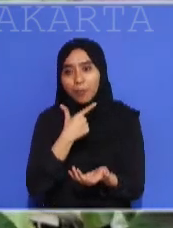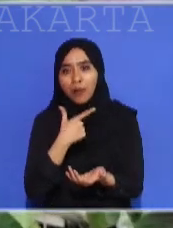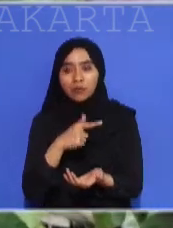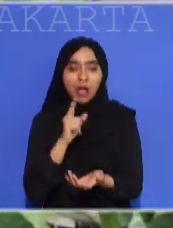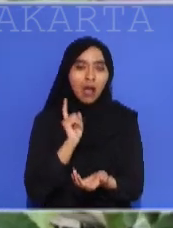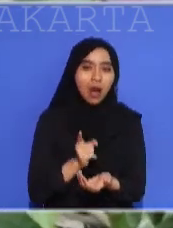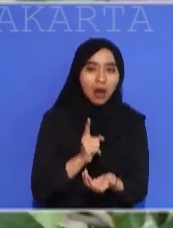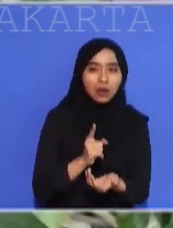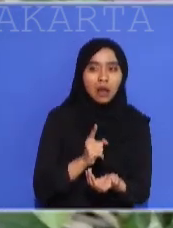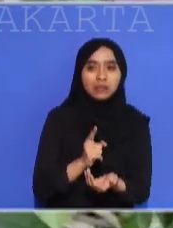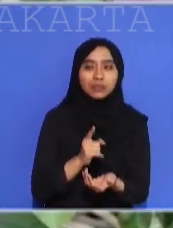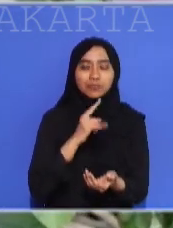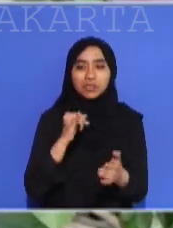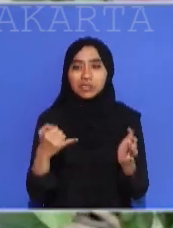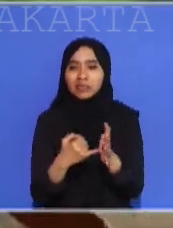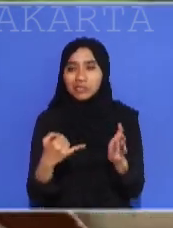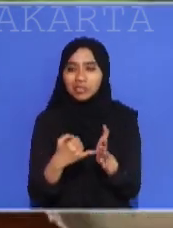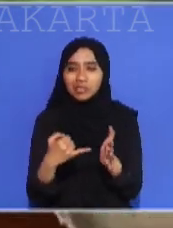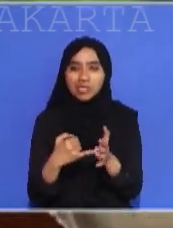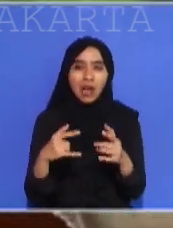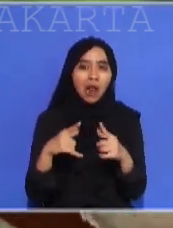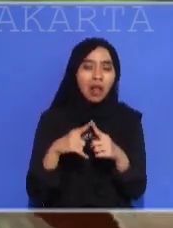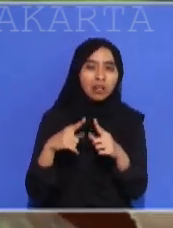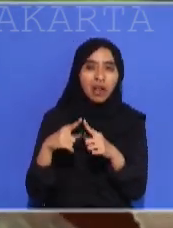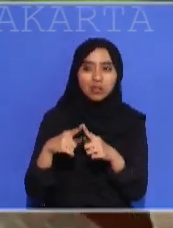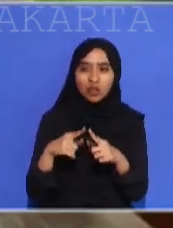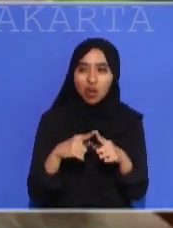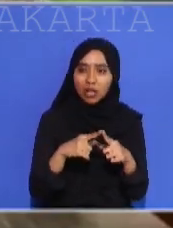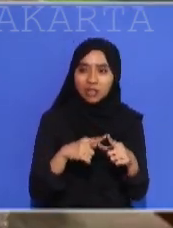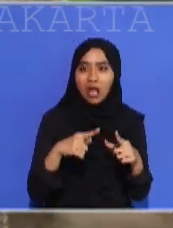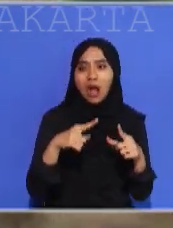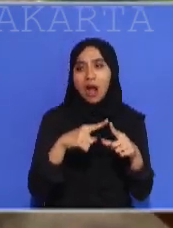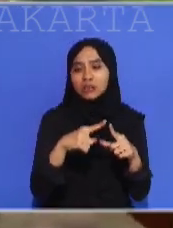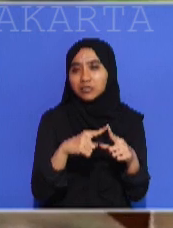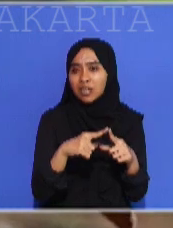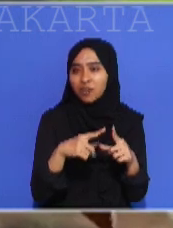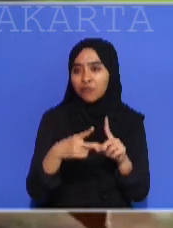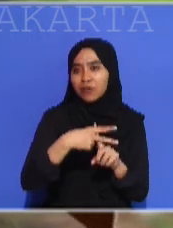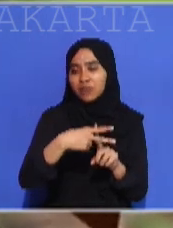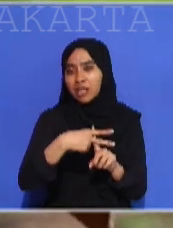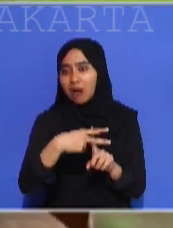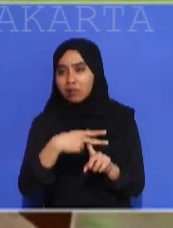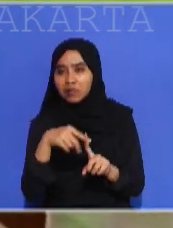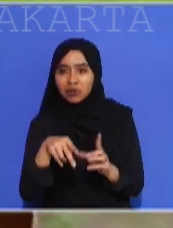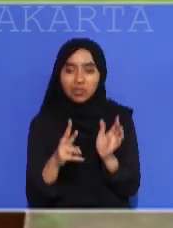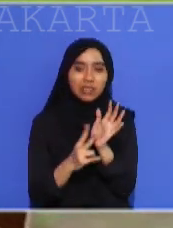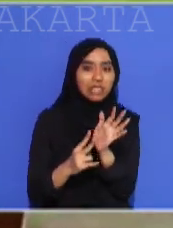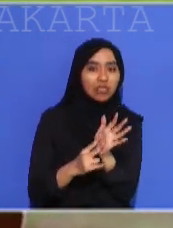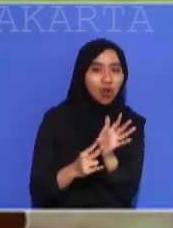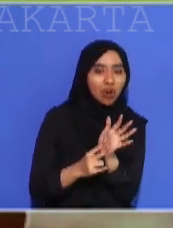kimia aktif kadosto alkaloid astragalin fitonetrin nikotriflorin